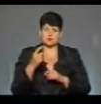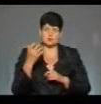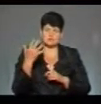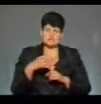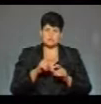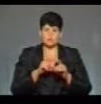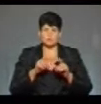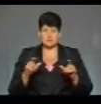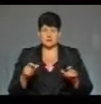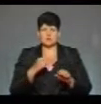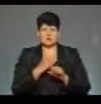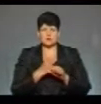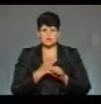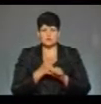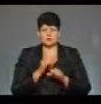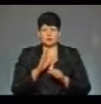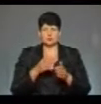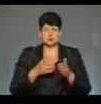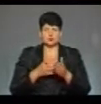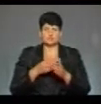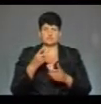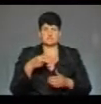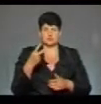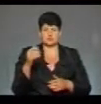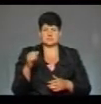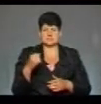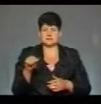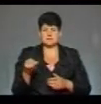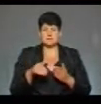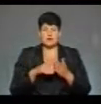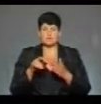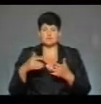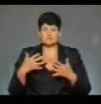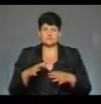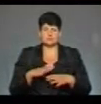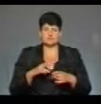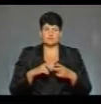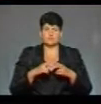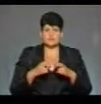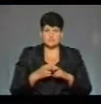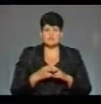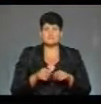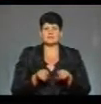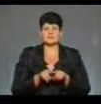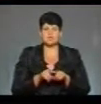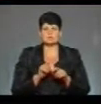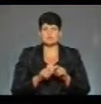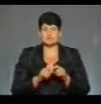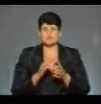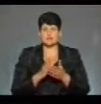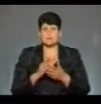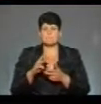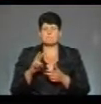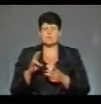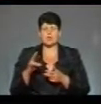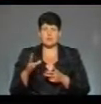150 об'єктів, працюватимуть в місті до 22 серпня. Волонтери вже побували в Івано-Франківську, такі ж перевірки планують провести в